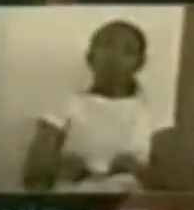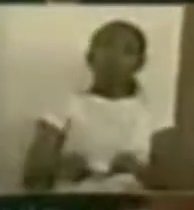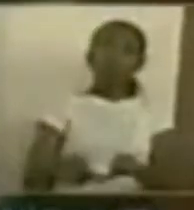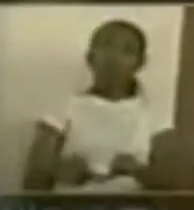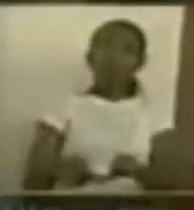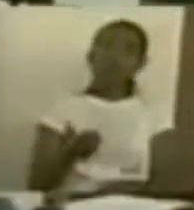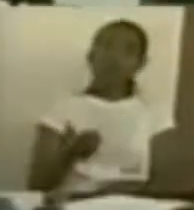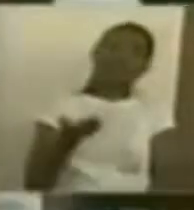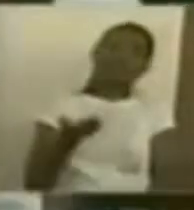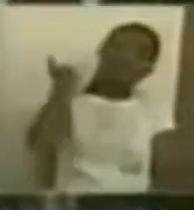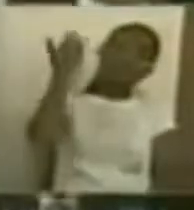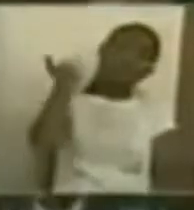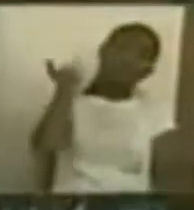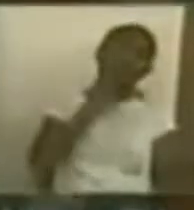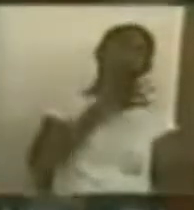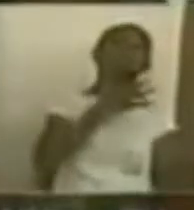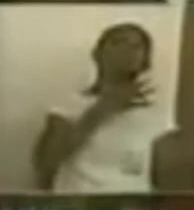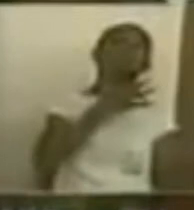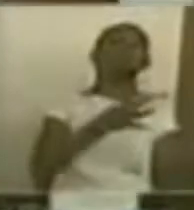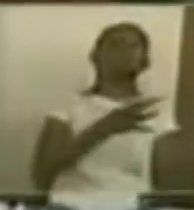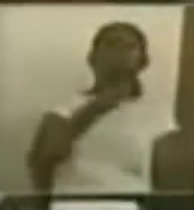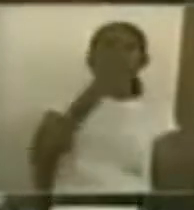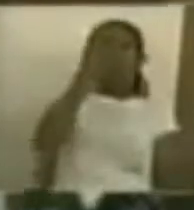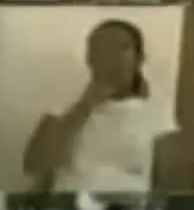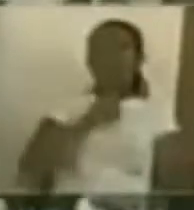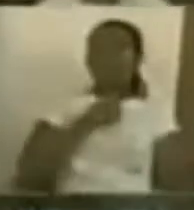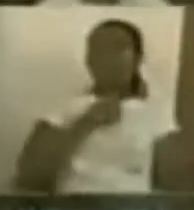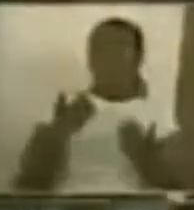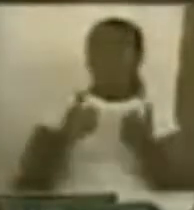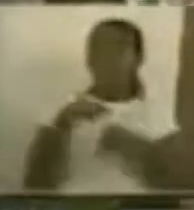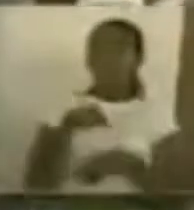ነባር የእስልምና እምነት አለ።